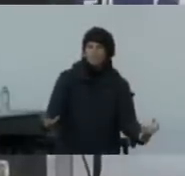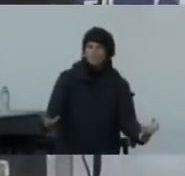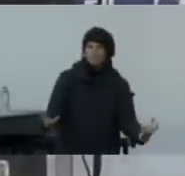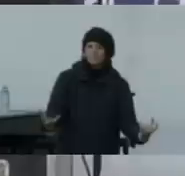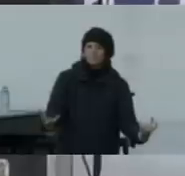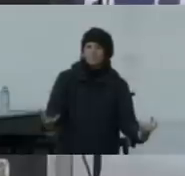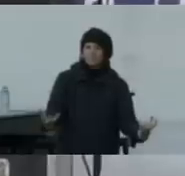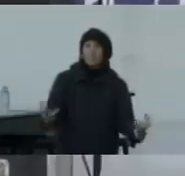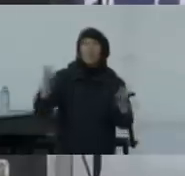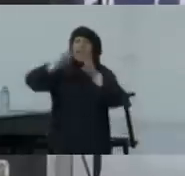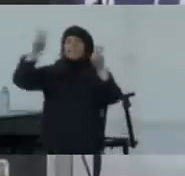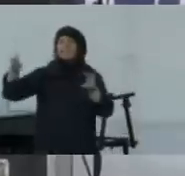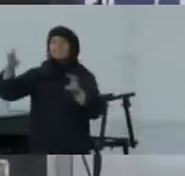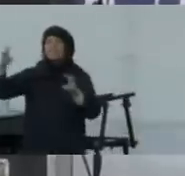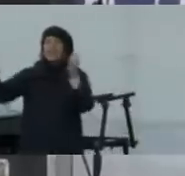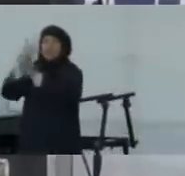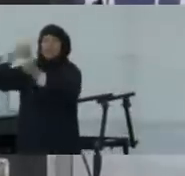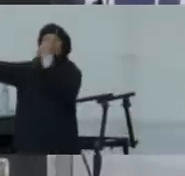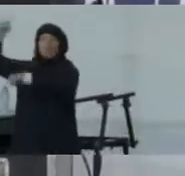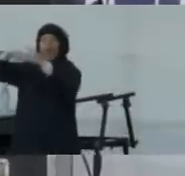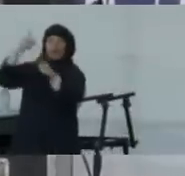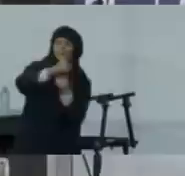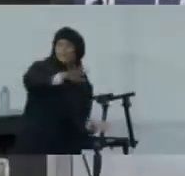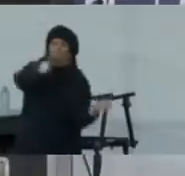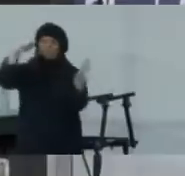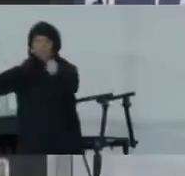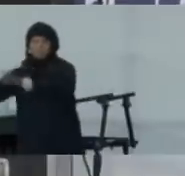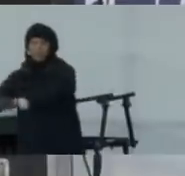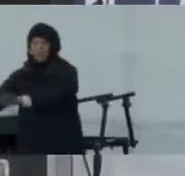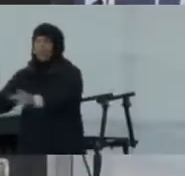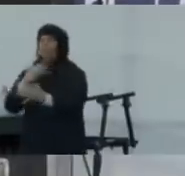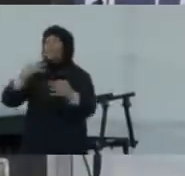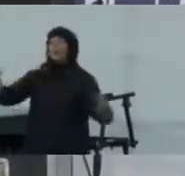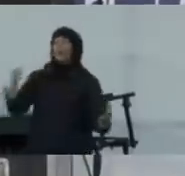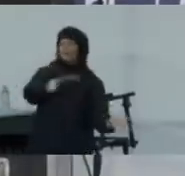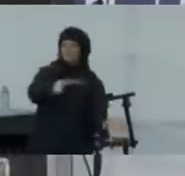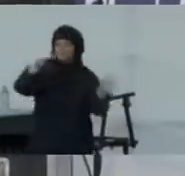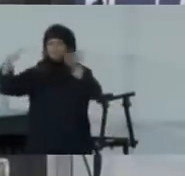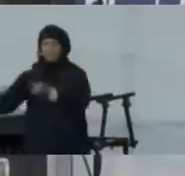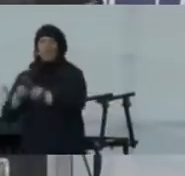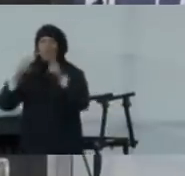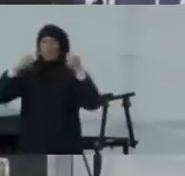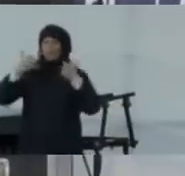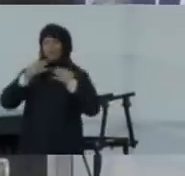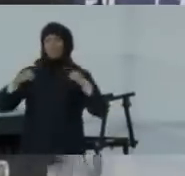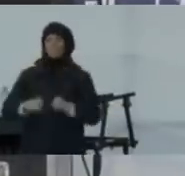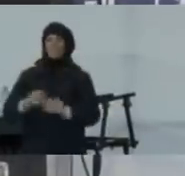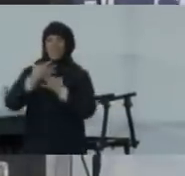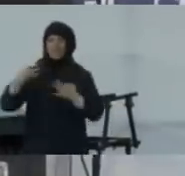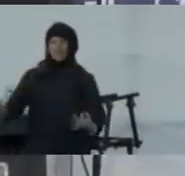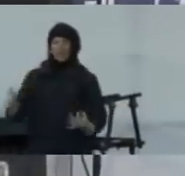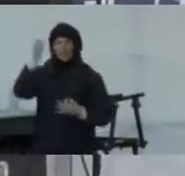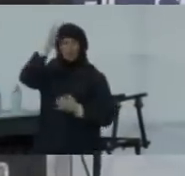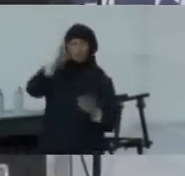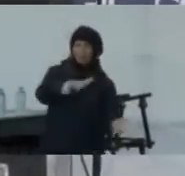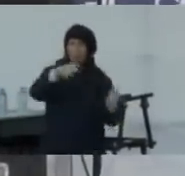a quelle rinnovabili. È normale, ma è un passaggio di civiltà. E ci sono già le università di Stanford